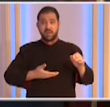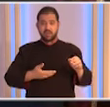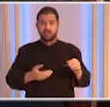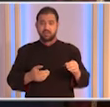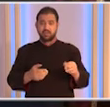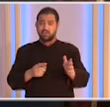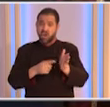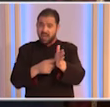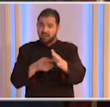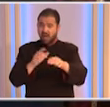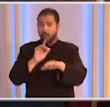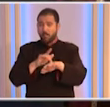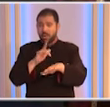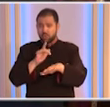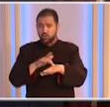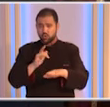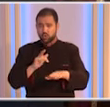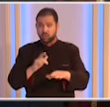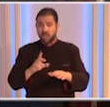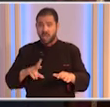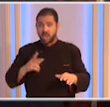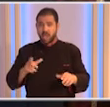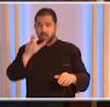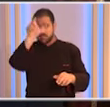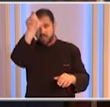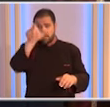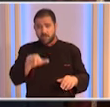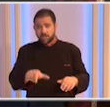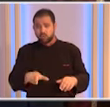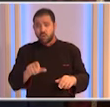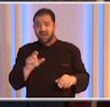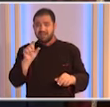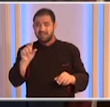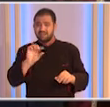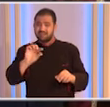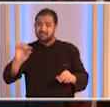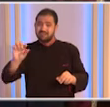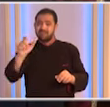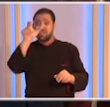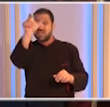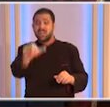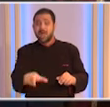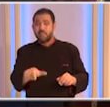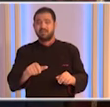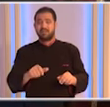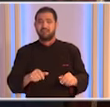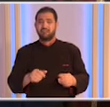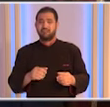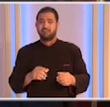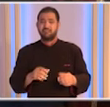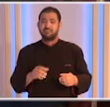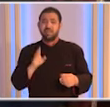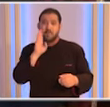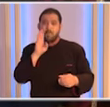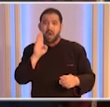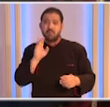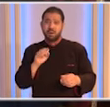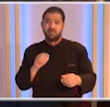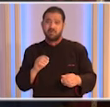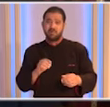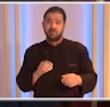cum a dovedit științific medicina, este persoană de sine stătătoare, independentă